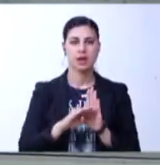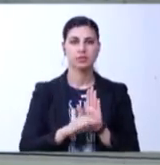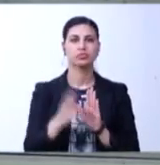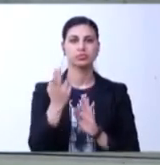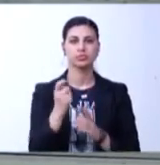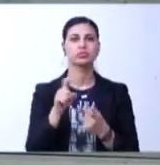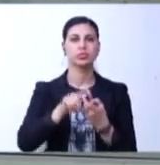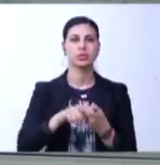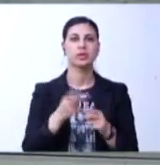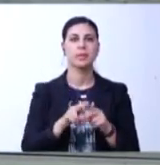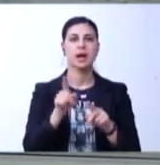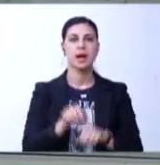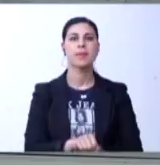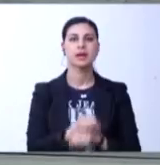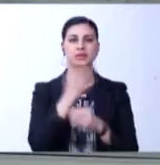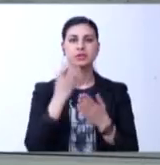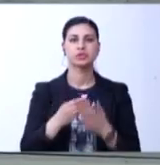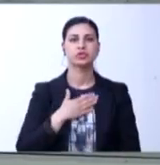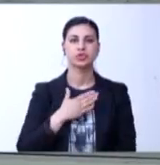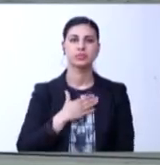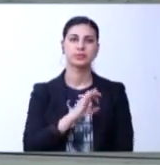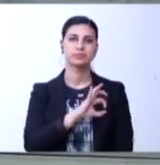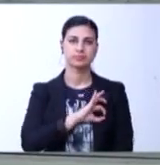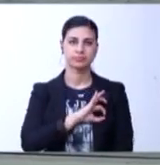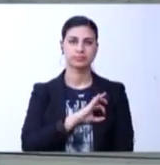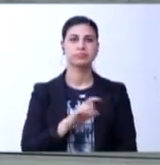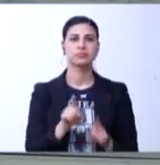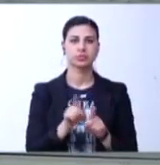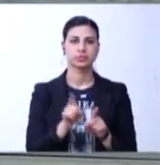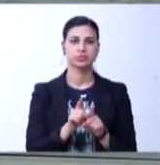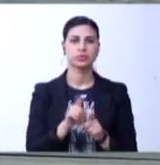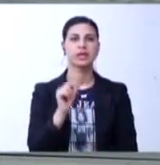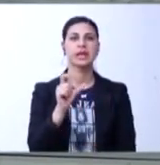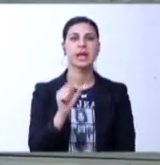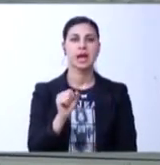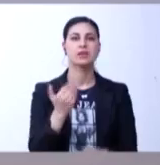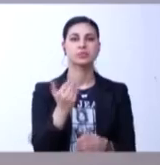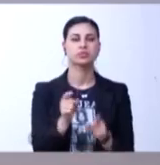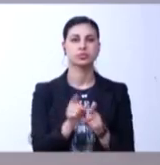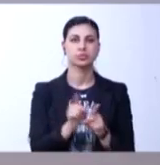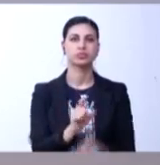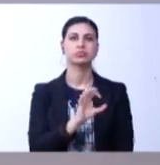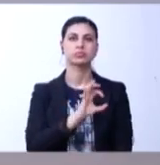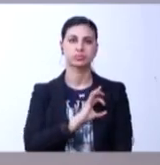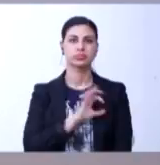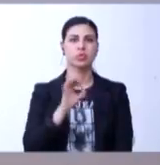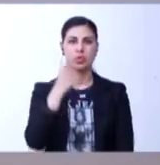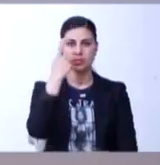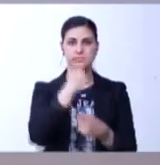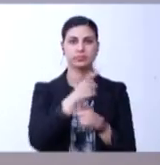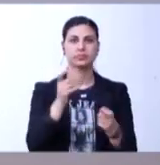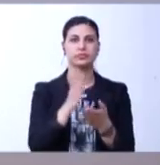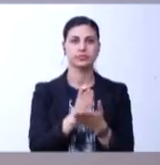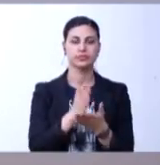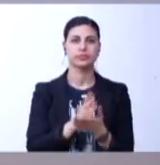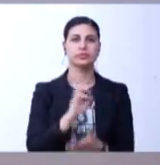უერთდება ამ აქციას. ჩემი სამკერდე ნიშანი, ისევე როგორც დილამშვიდობისათვის შენი სამკერდე ნიშანი, ამაზე მიგვანიშნებს